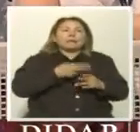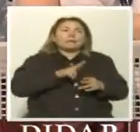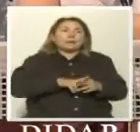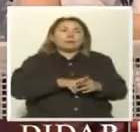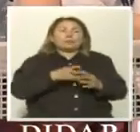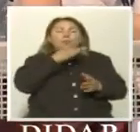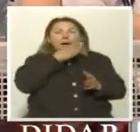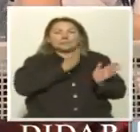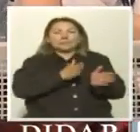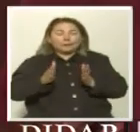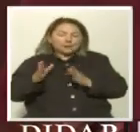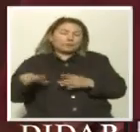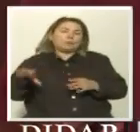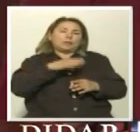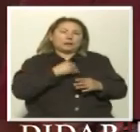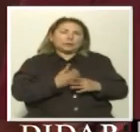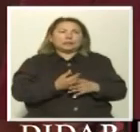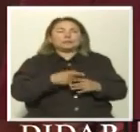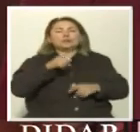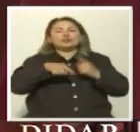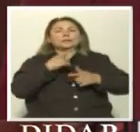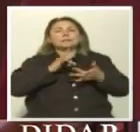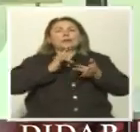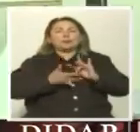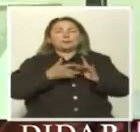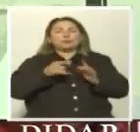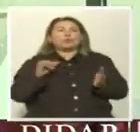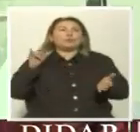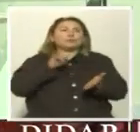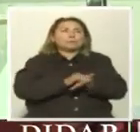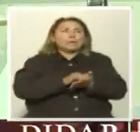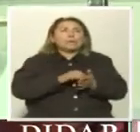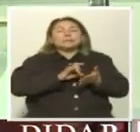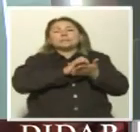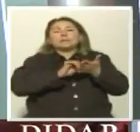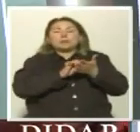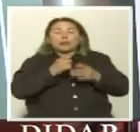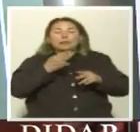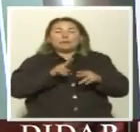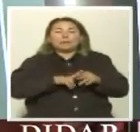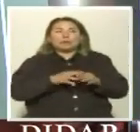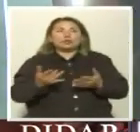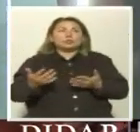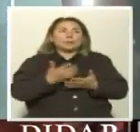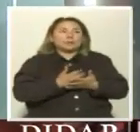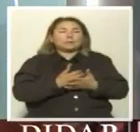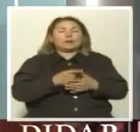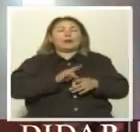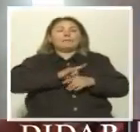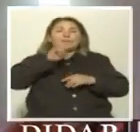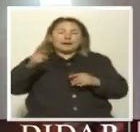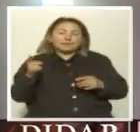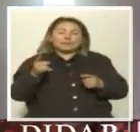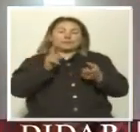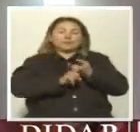Алдағы уақытта Қазақстанның барлық әуежайында жаңа электронды құрылғы орнатылмақ. Терминалды іске қосу рәсіміне жиналғандар бұл авиация